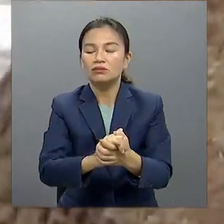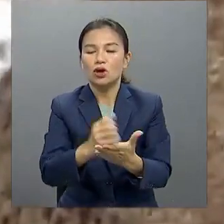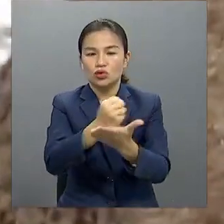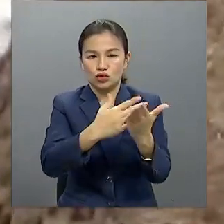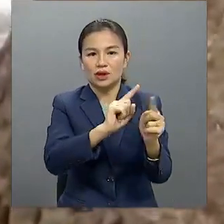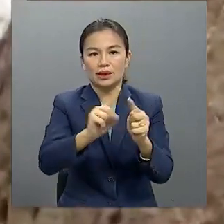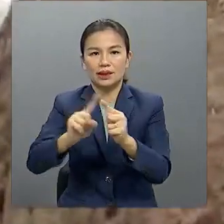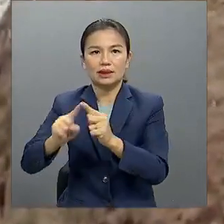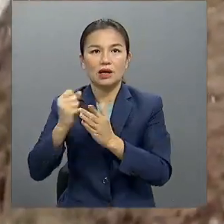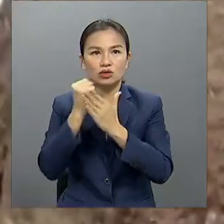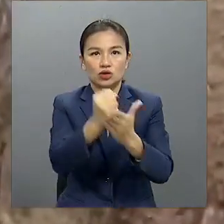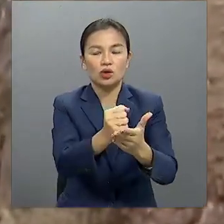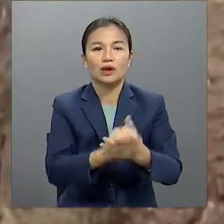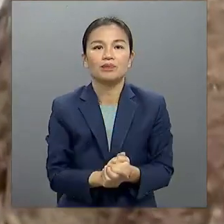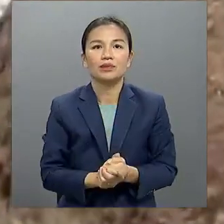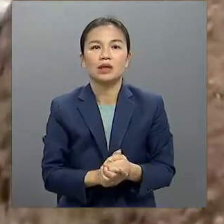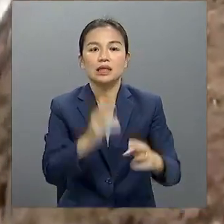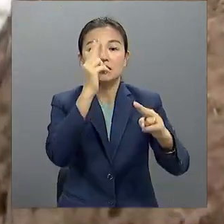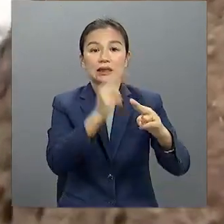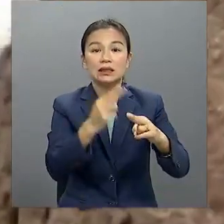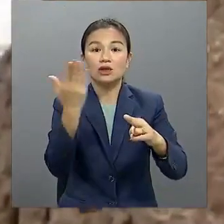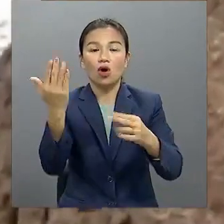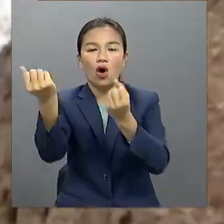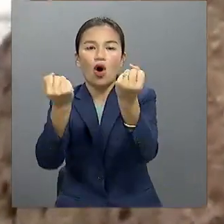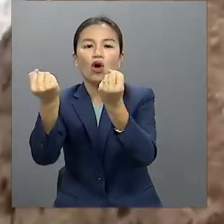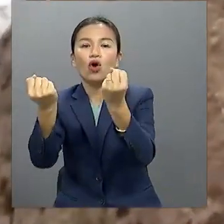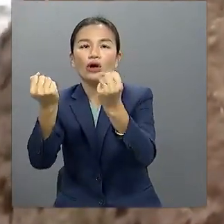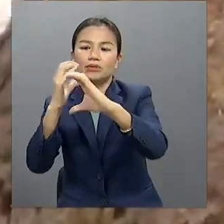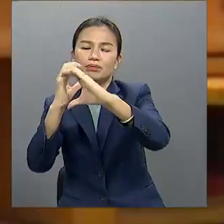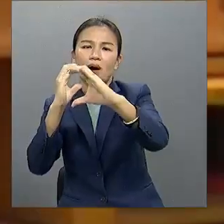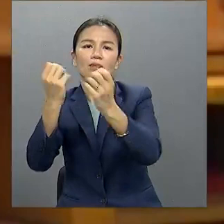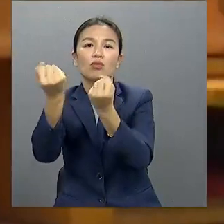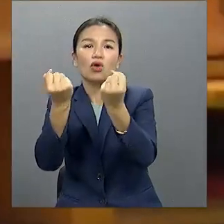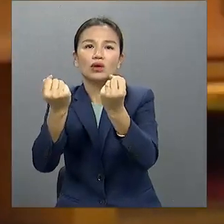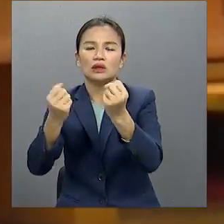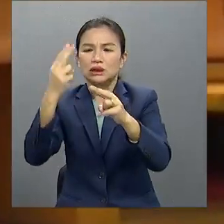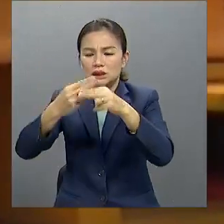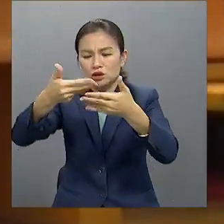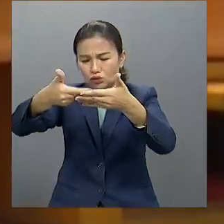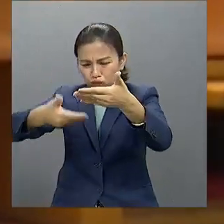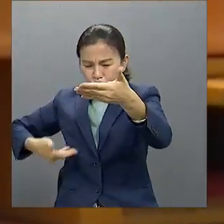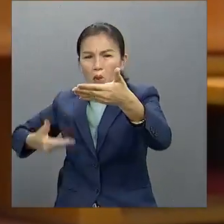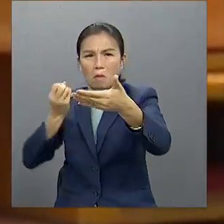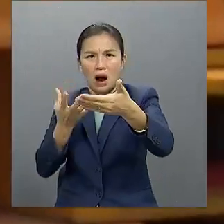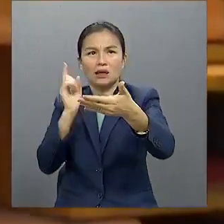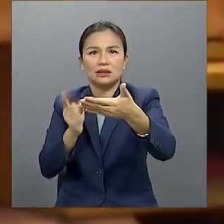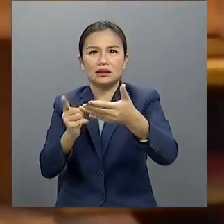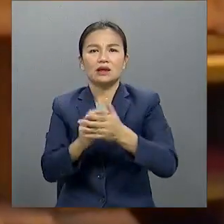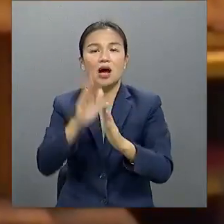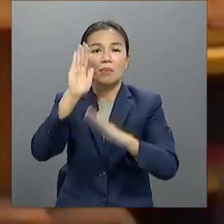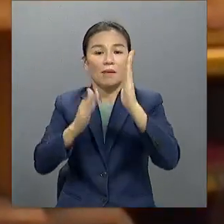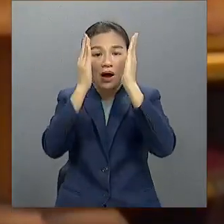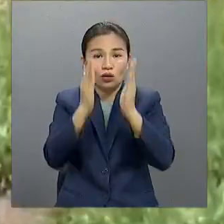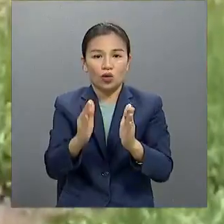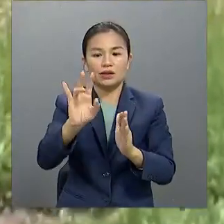อดผู้มาลงชื่อขอรถบรรทุกน้ำจืดจากอบต.สวนส้มเนี่ยโอ้โหมีมากเหลือเกินค่ะมีกว่า70รายอ่ะแต่ว่าร